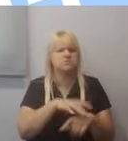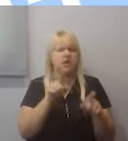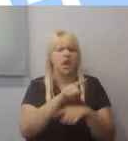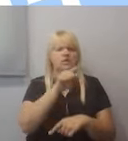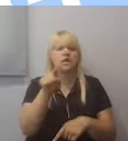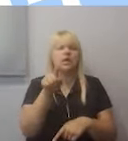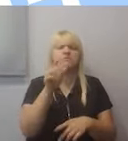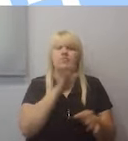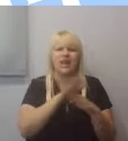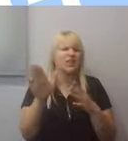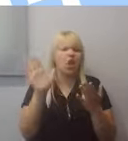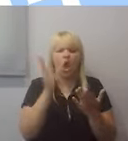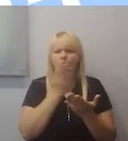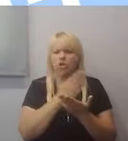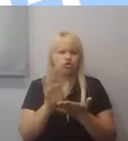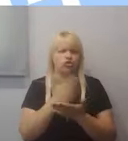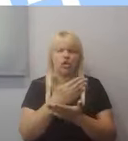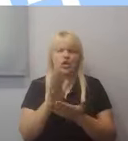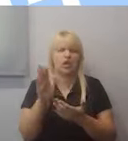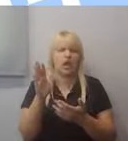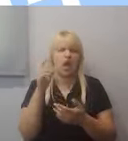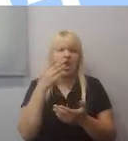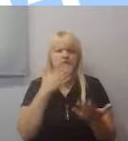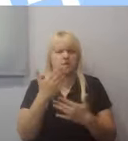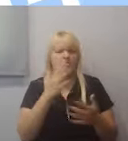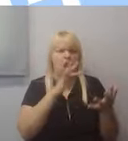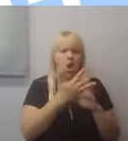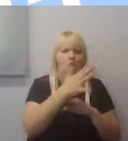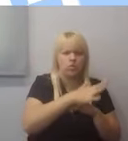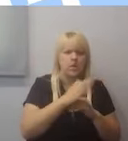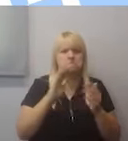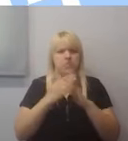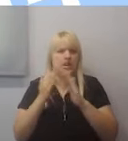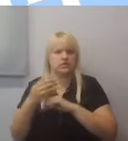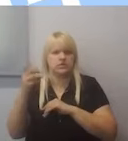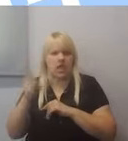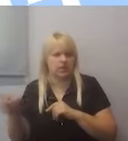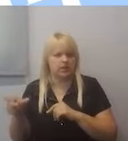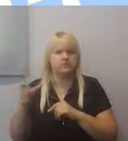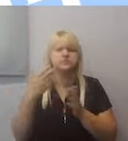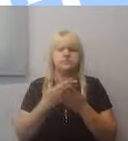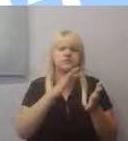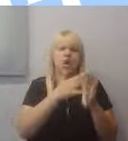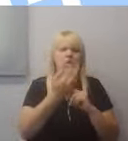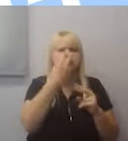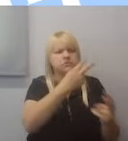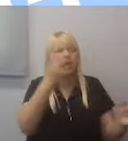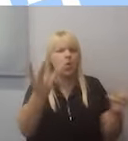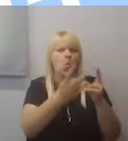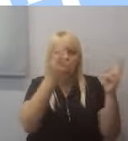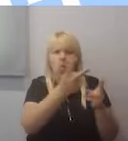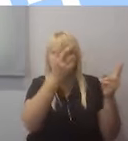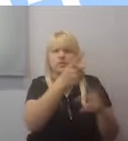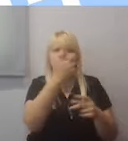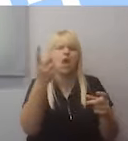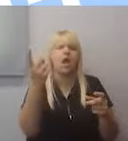atšķirīga attieksme lauku iedzīvotājiem un pilsētniekiem ja laukos redzi ugunsgrēku tad kaimiņš paņem spaiņus